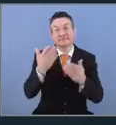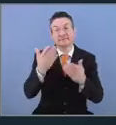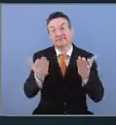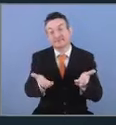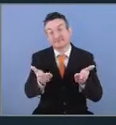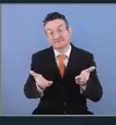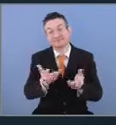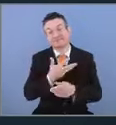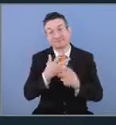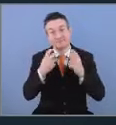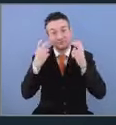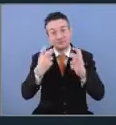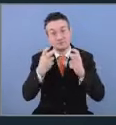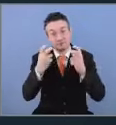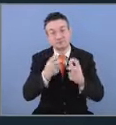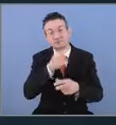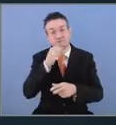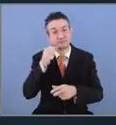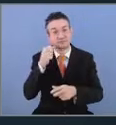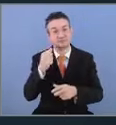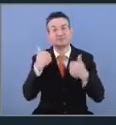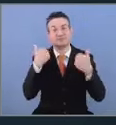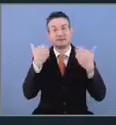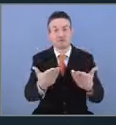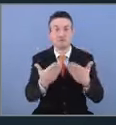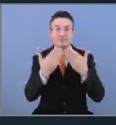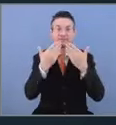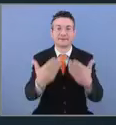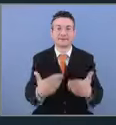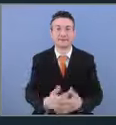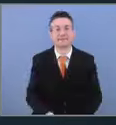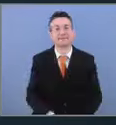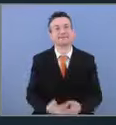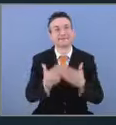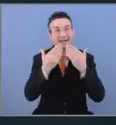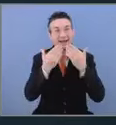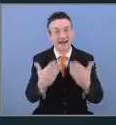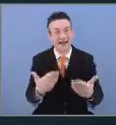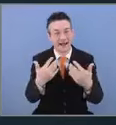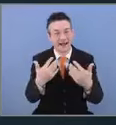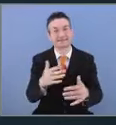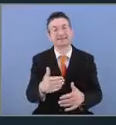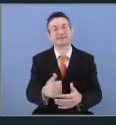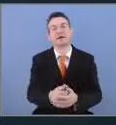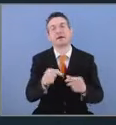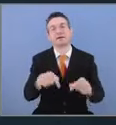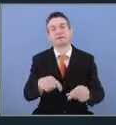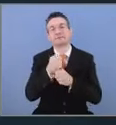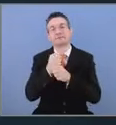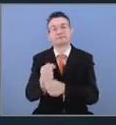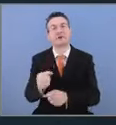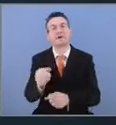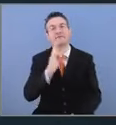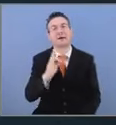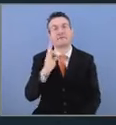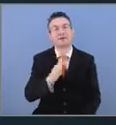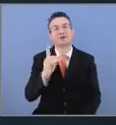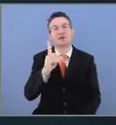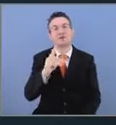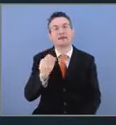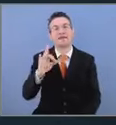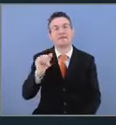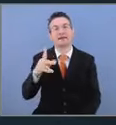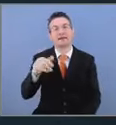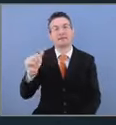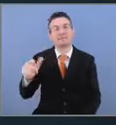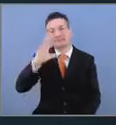maggiore. Grazie. Grazie mille. E adesso passo la parola a Fabrizio De Filippis dell'Università Roma